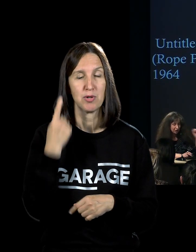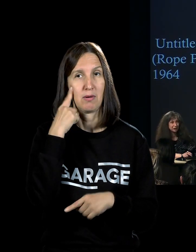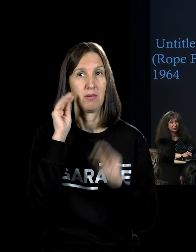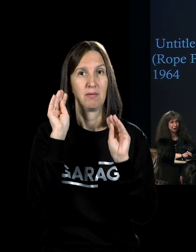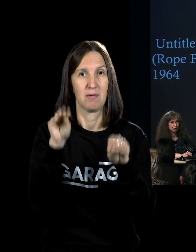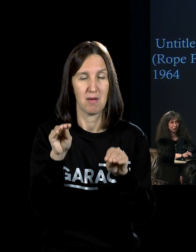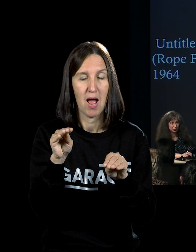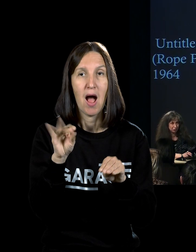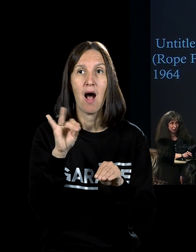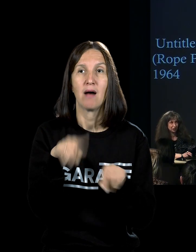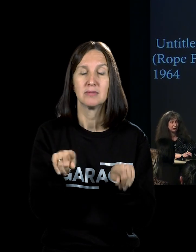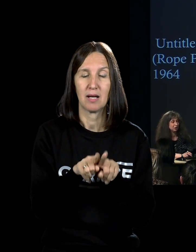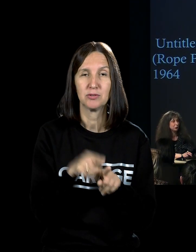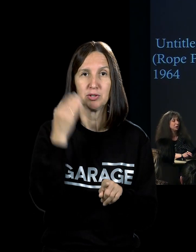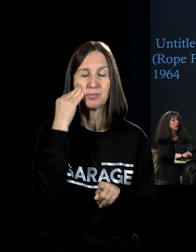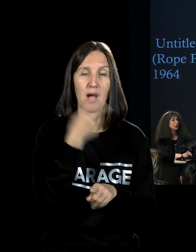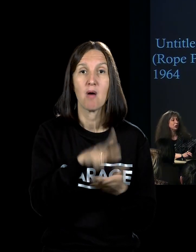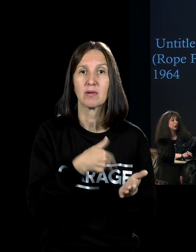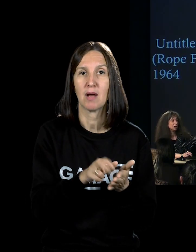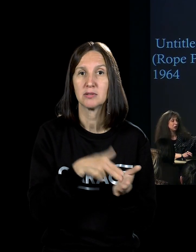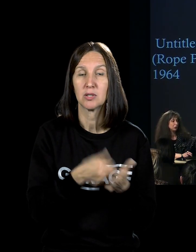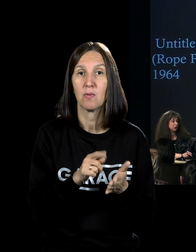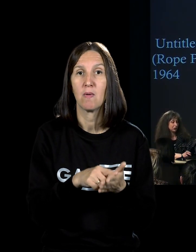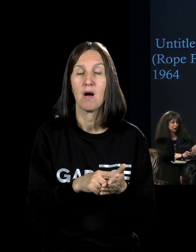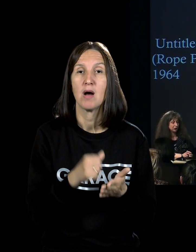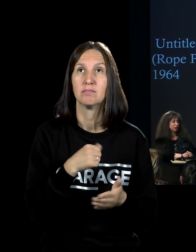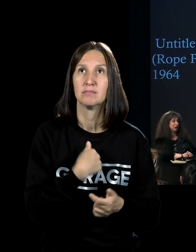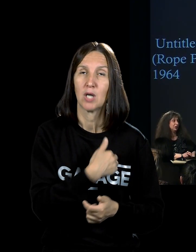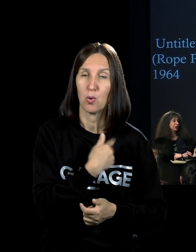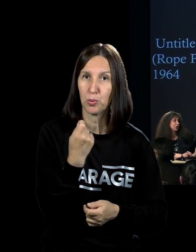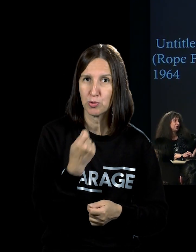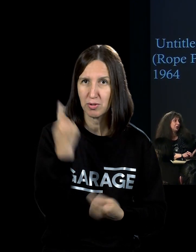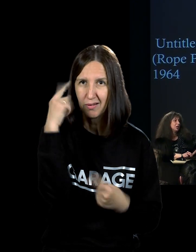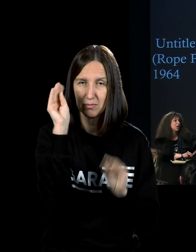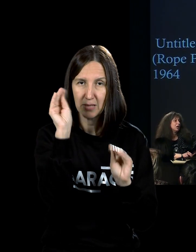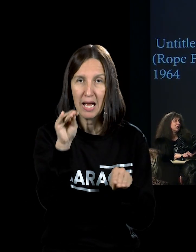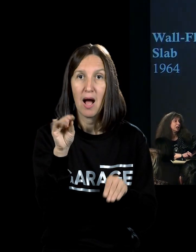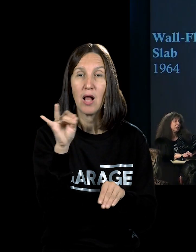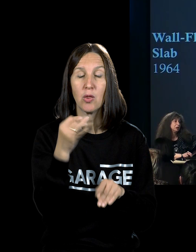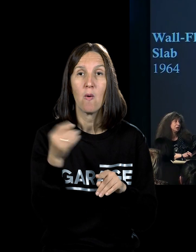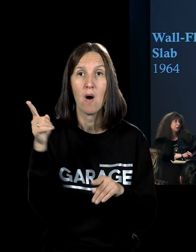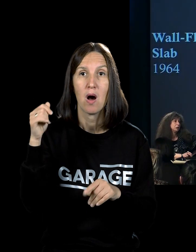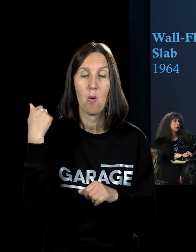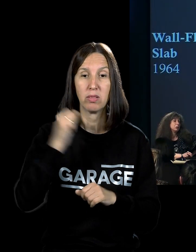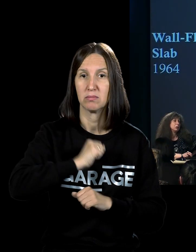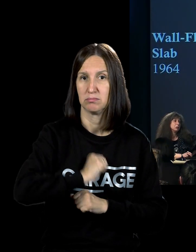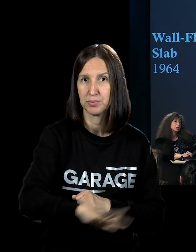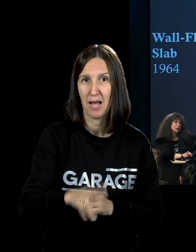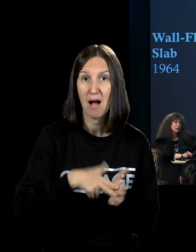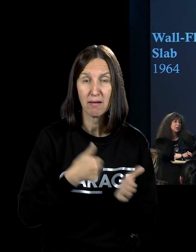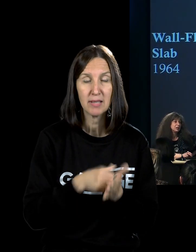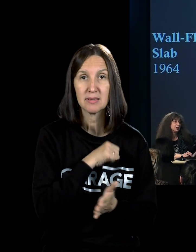краску лететь на холст, который расстелен на полу. Вот такая вот как демонстрация этой силы тяжести. И как